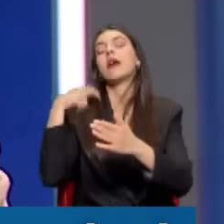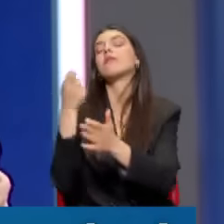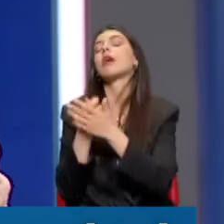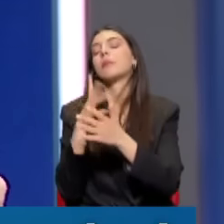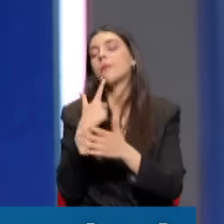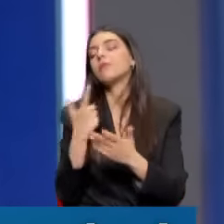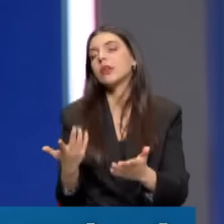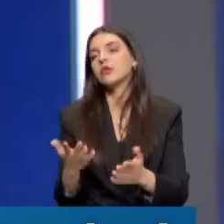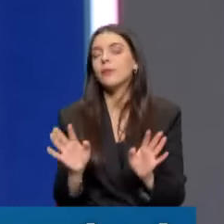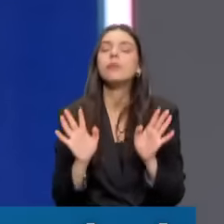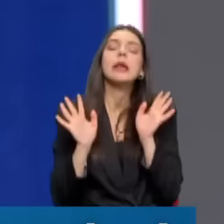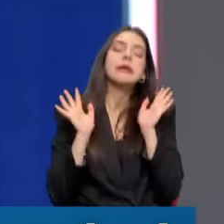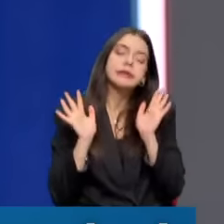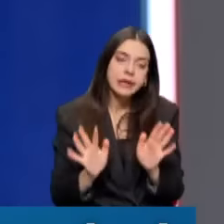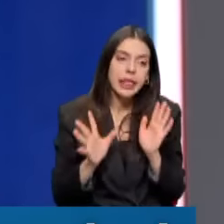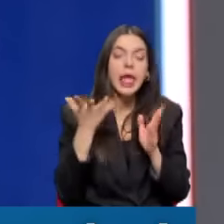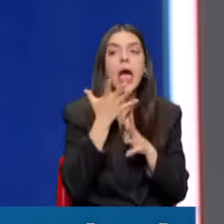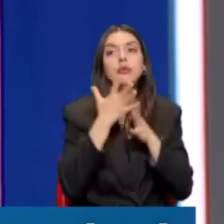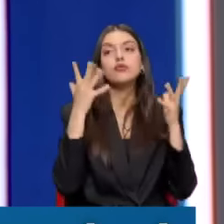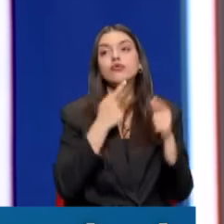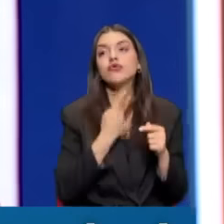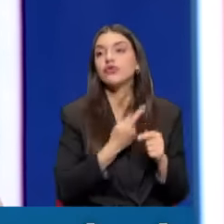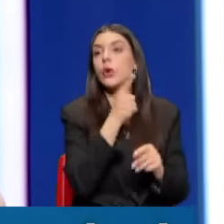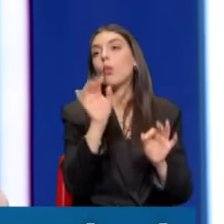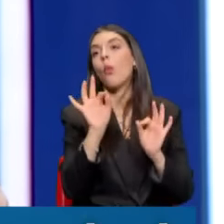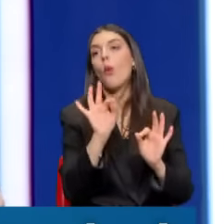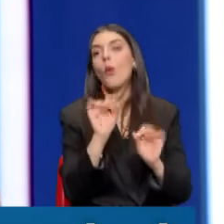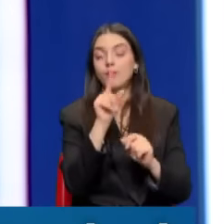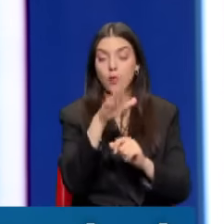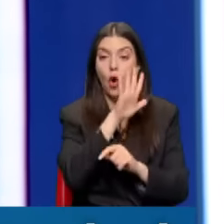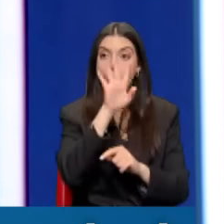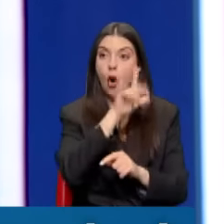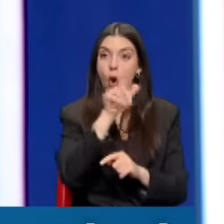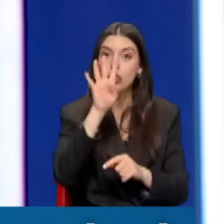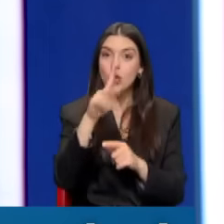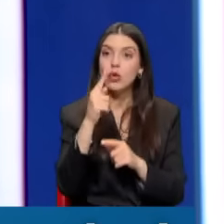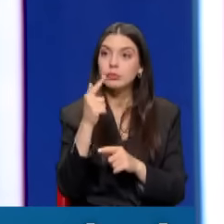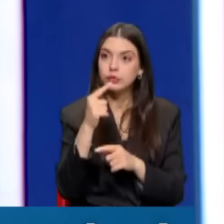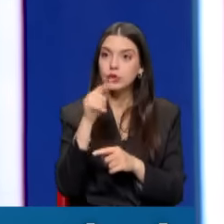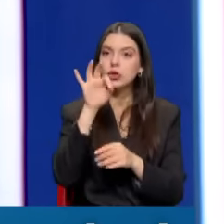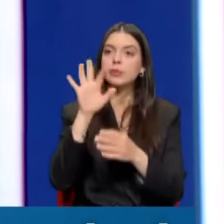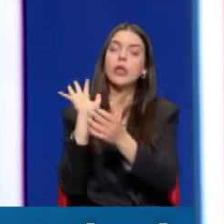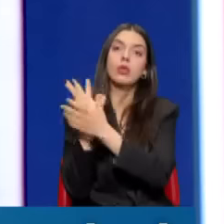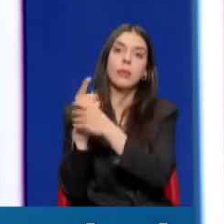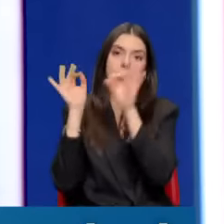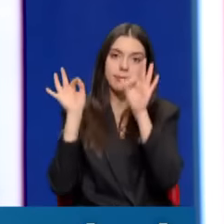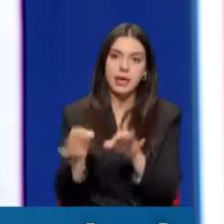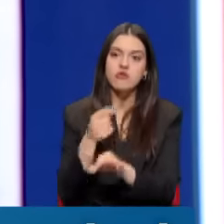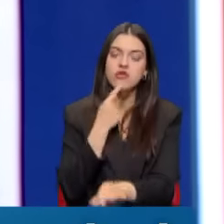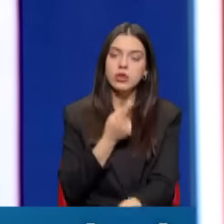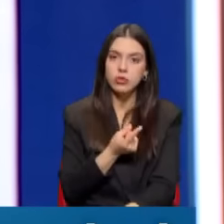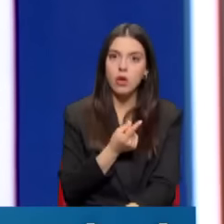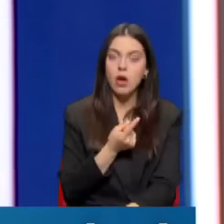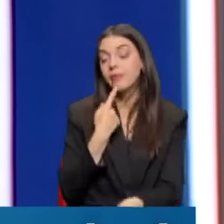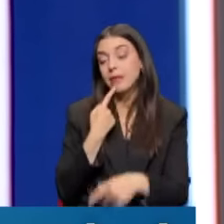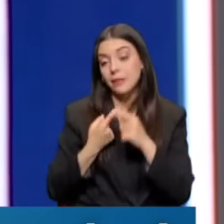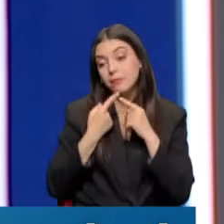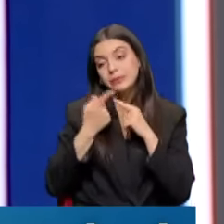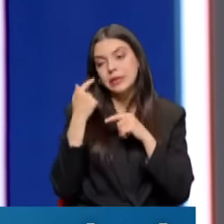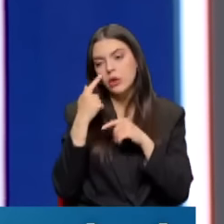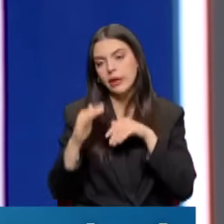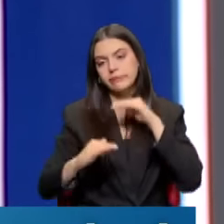belki Aynen Zen zaten en büyük şikayet de o Özel sektör 14 liradan 14,5 liradan toplamaya başladı bile diyorlar Bir de tabii geçen seneyle